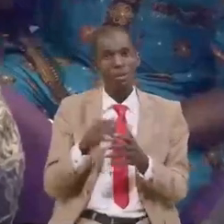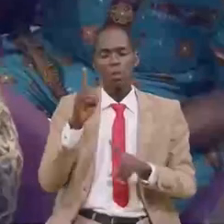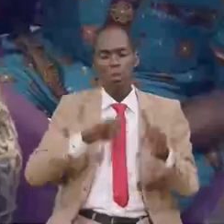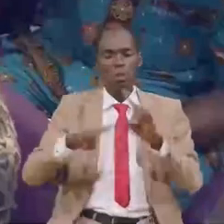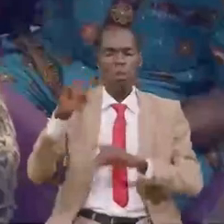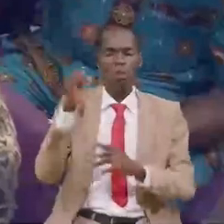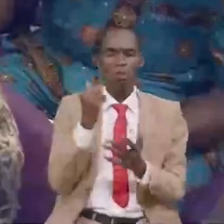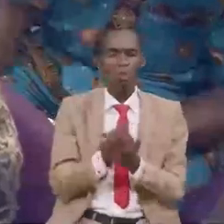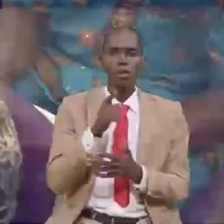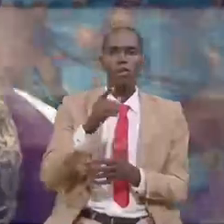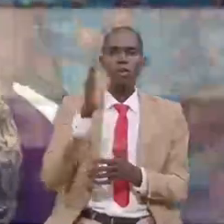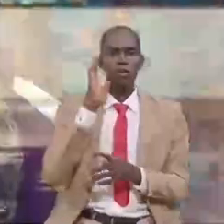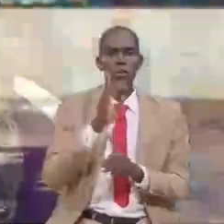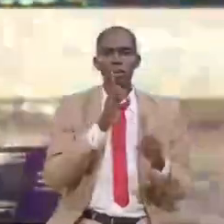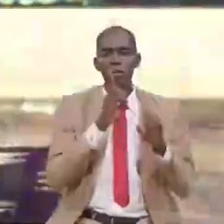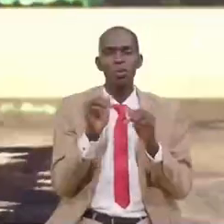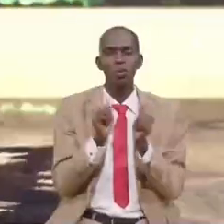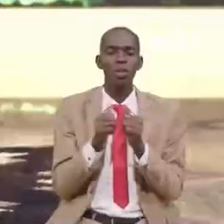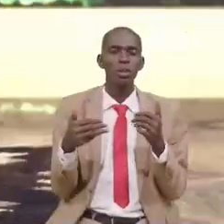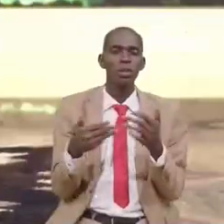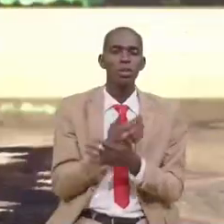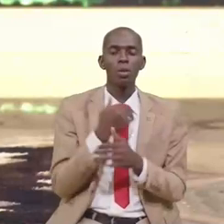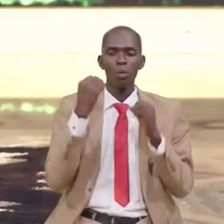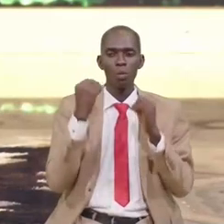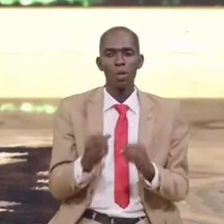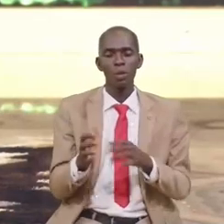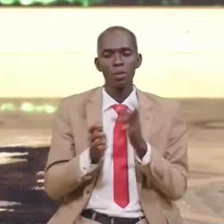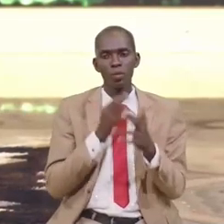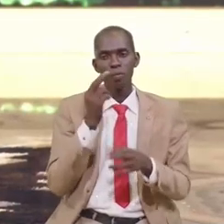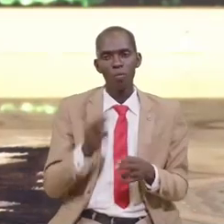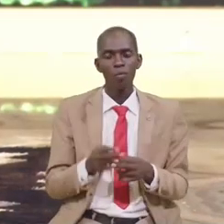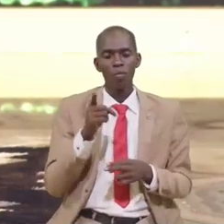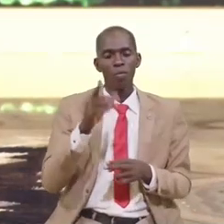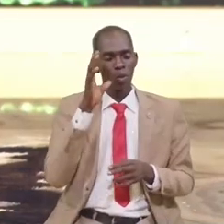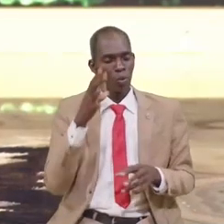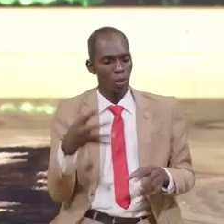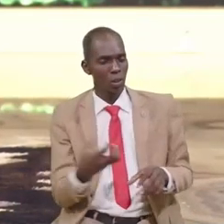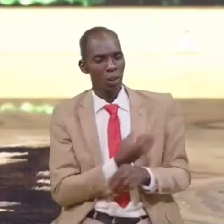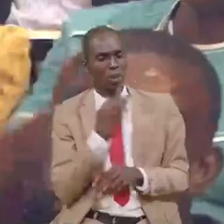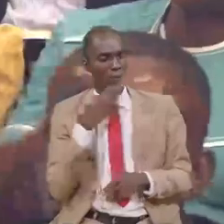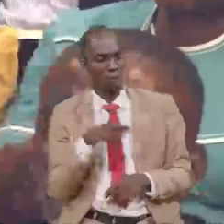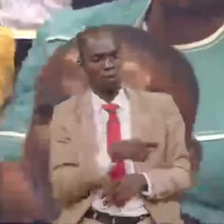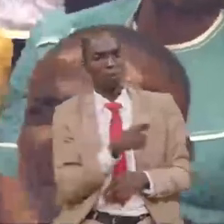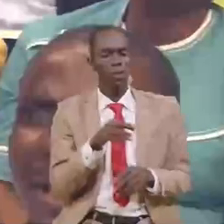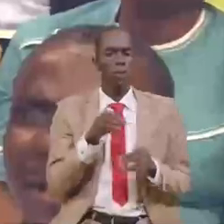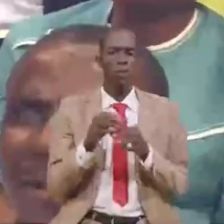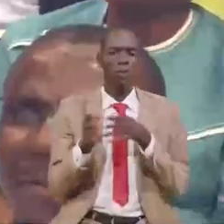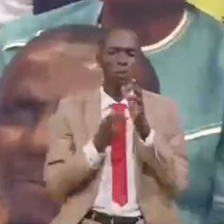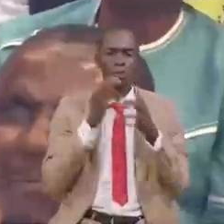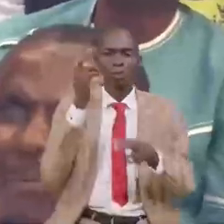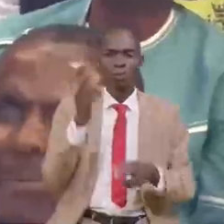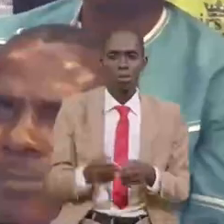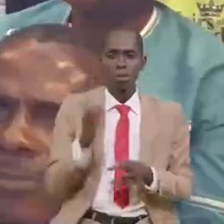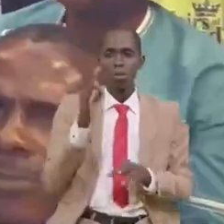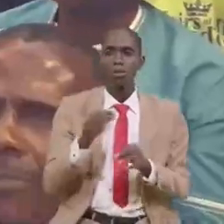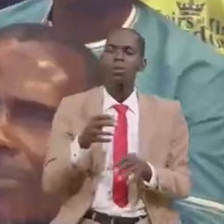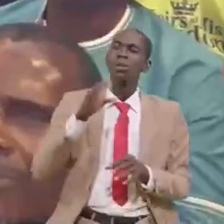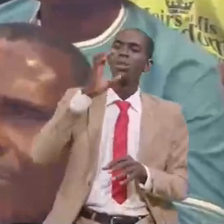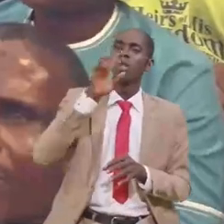amen. Ils saisiront des serpents, un autre amen. Ils boivent